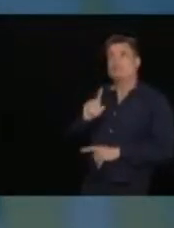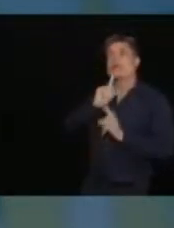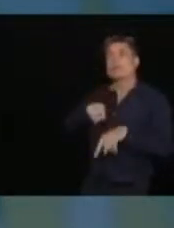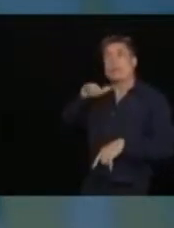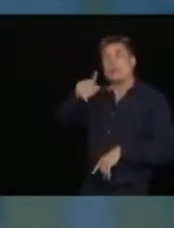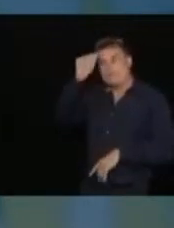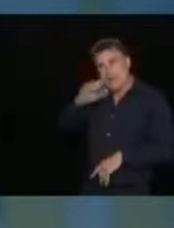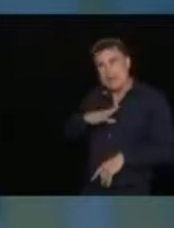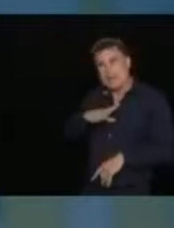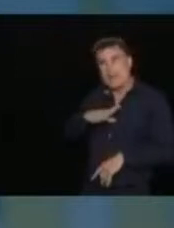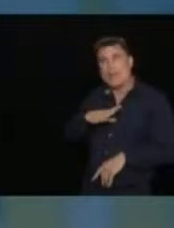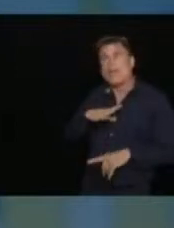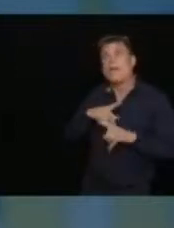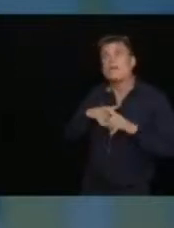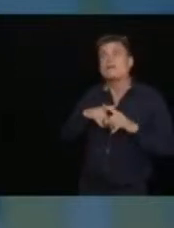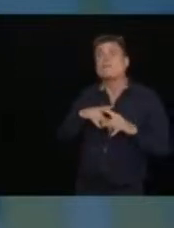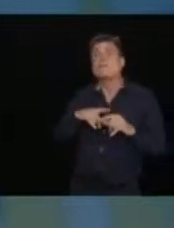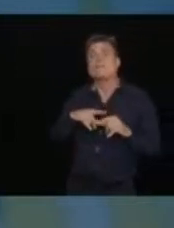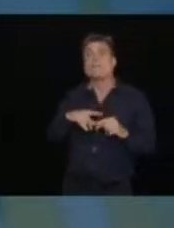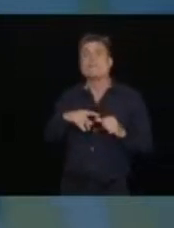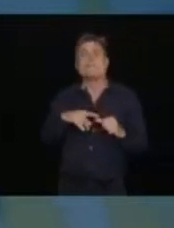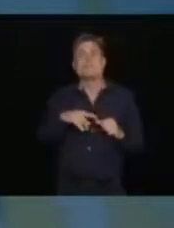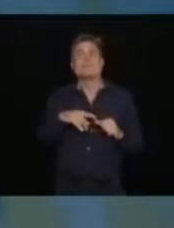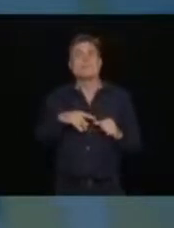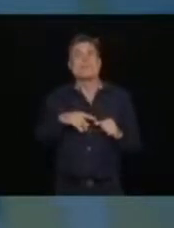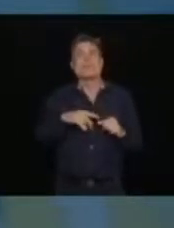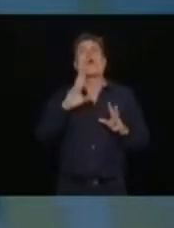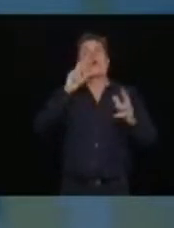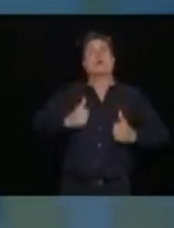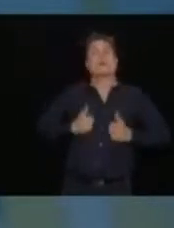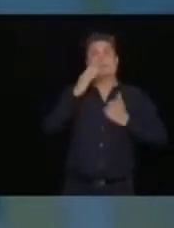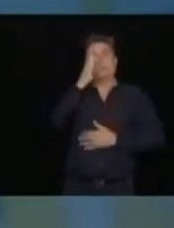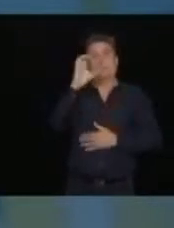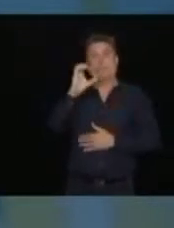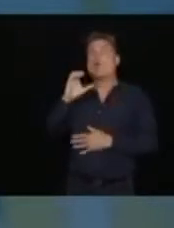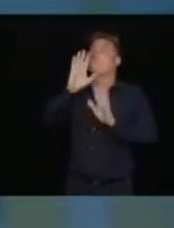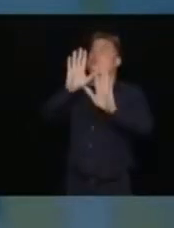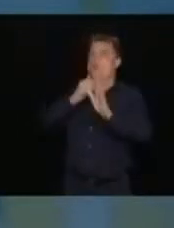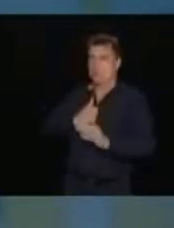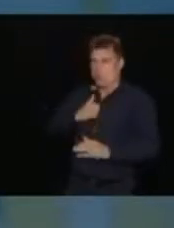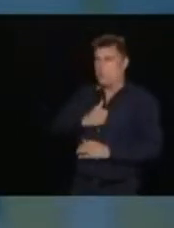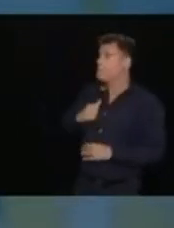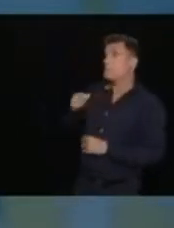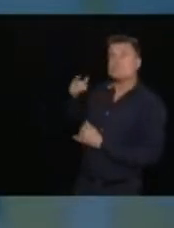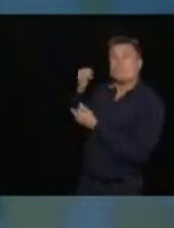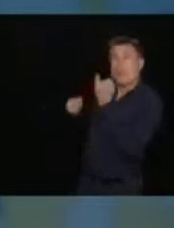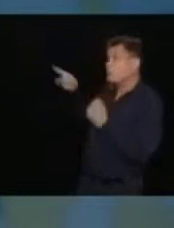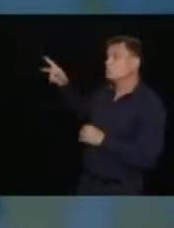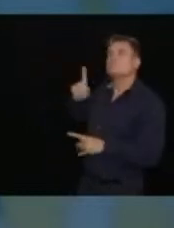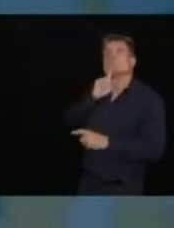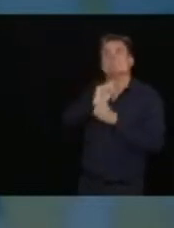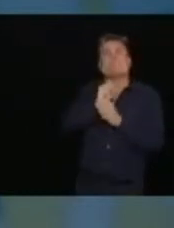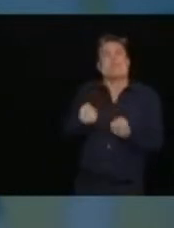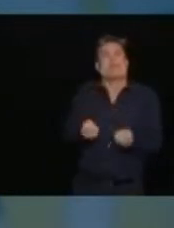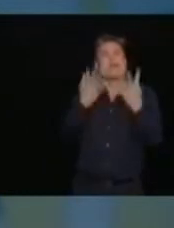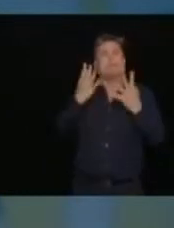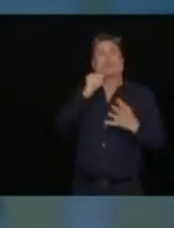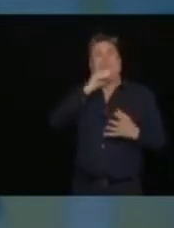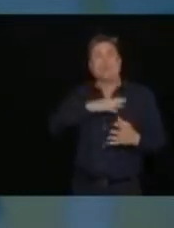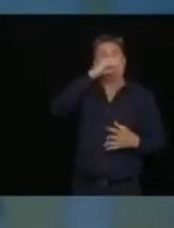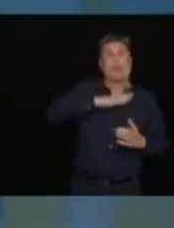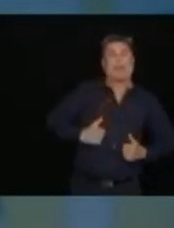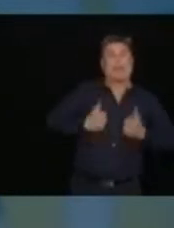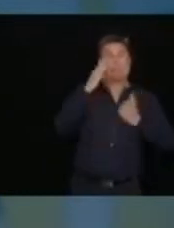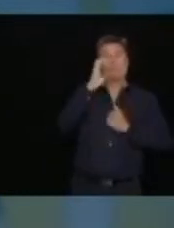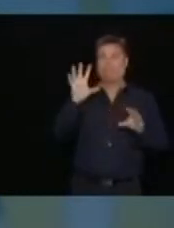重，就是他们完成这个完成答卷之后，那么要采样的权重。那么洋